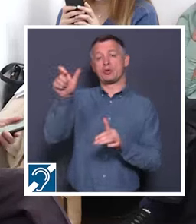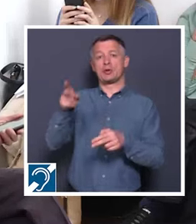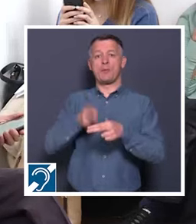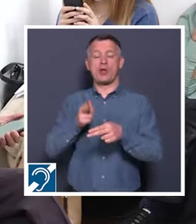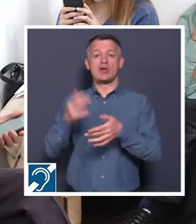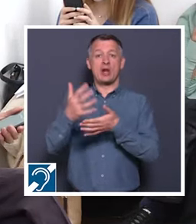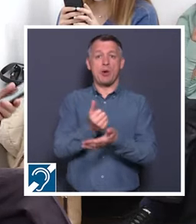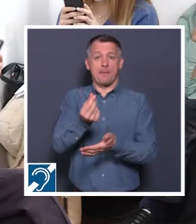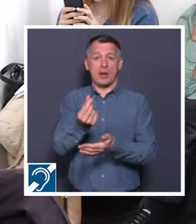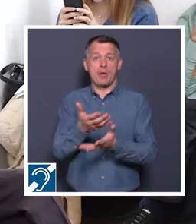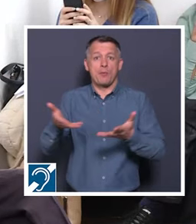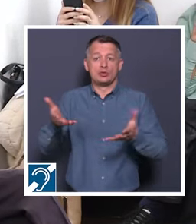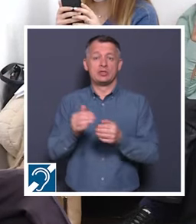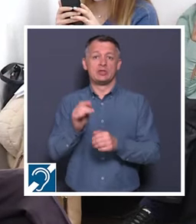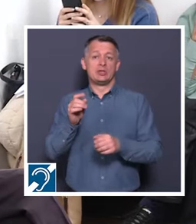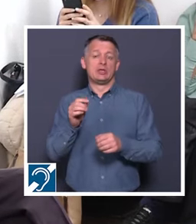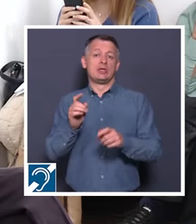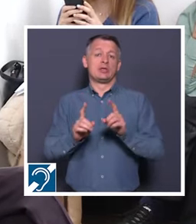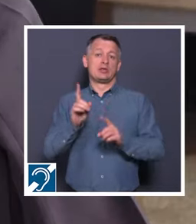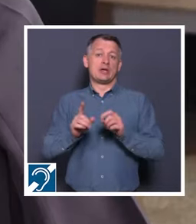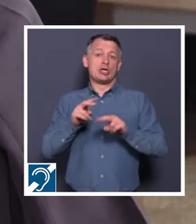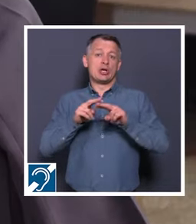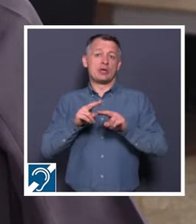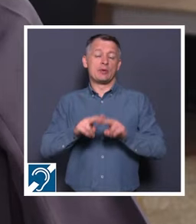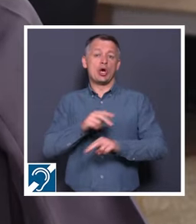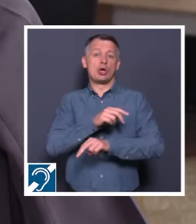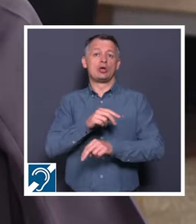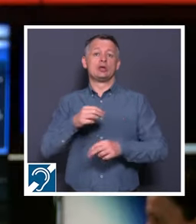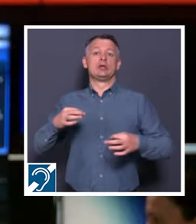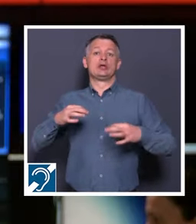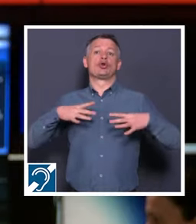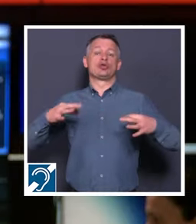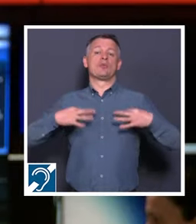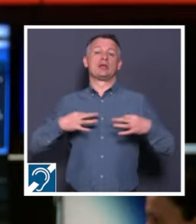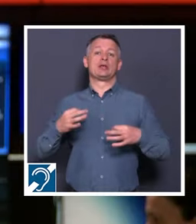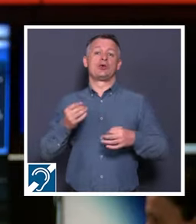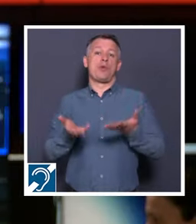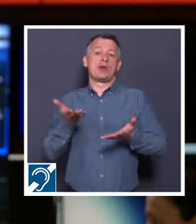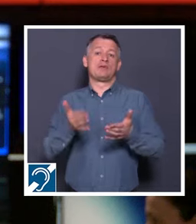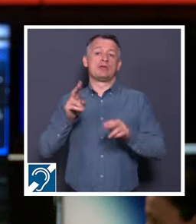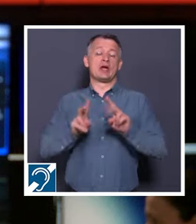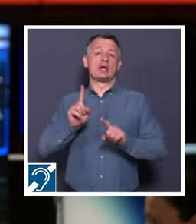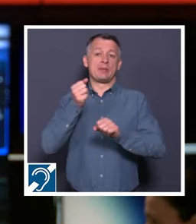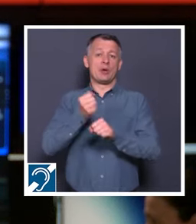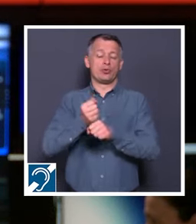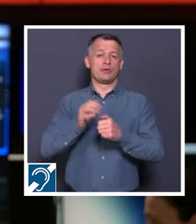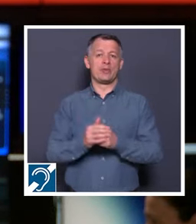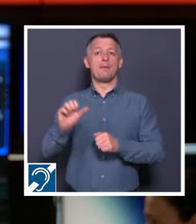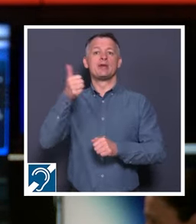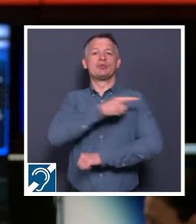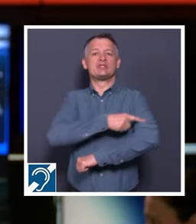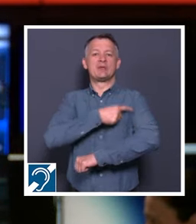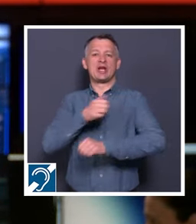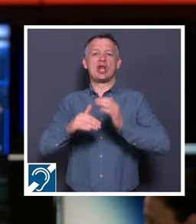mulți bani dacă erau în concediu medical decât dacă ar fi fost la serviciu. Primul spital oncologic pentru copii, construit